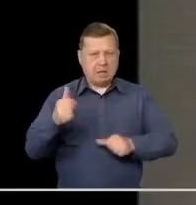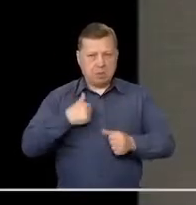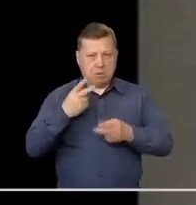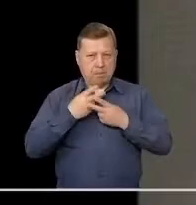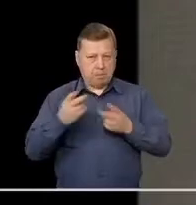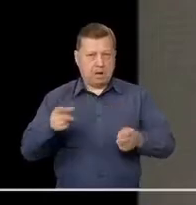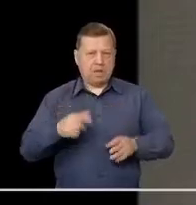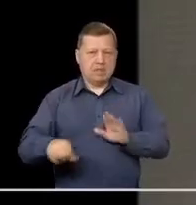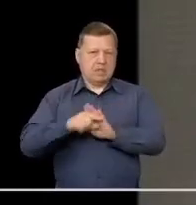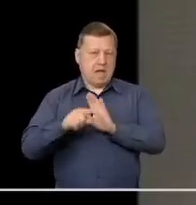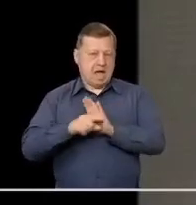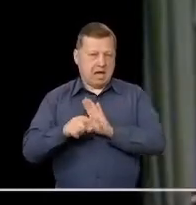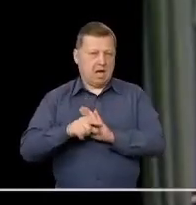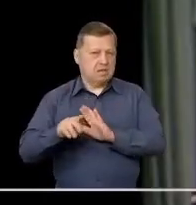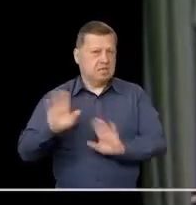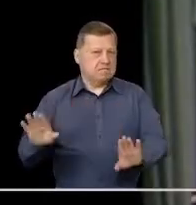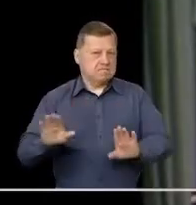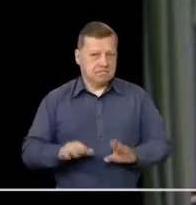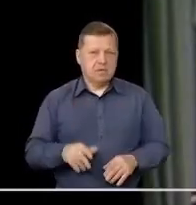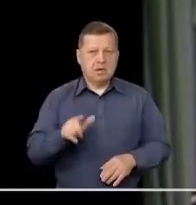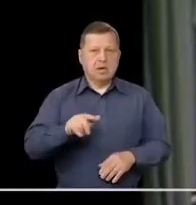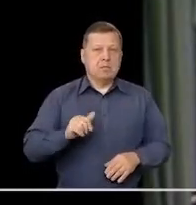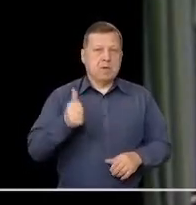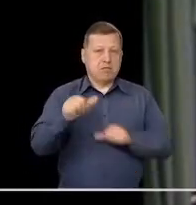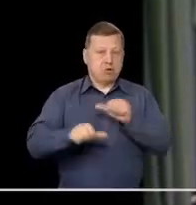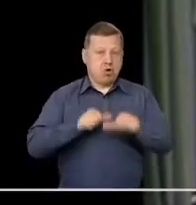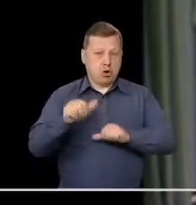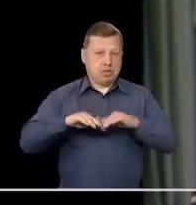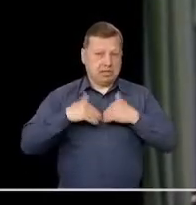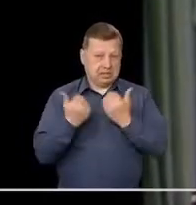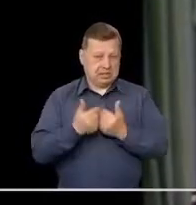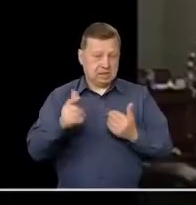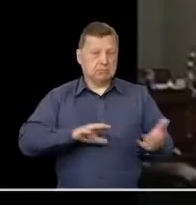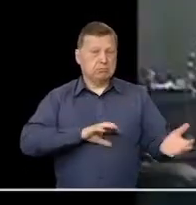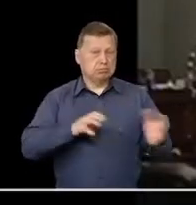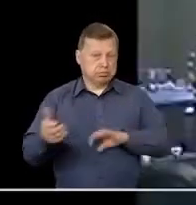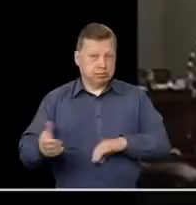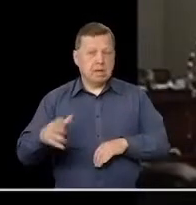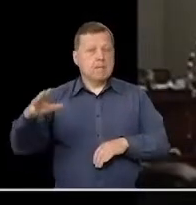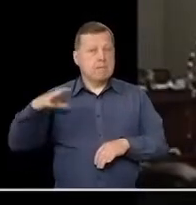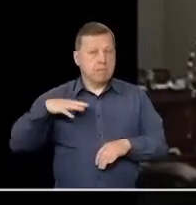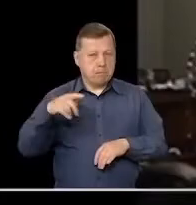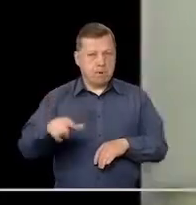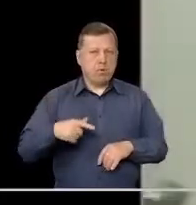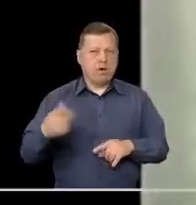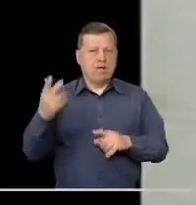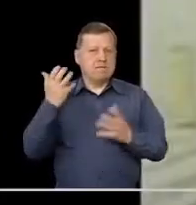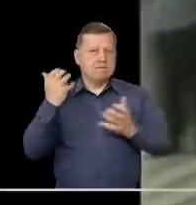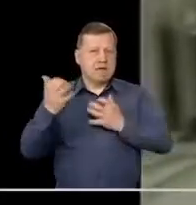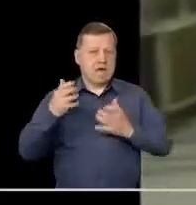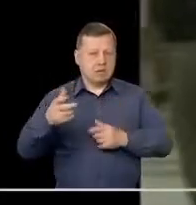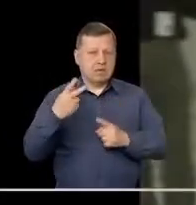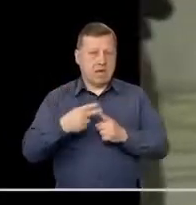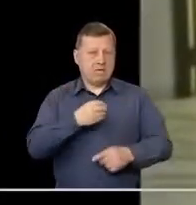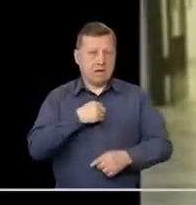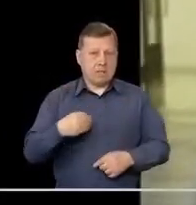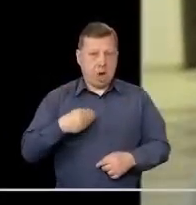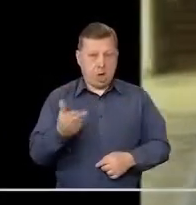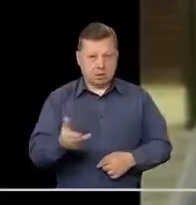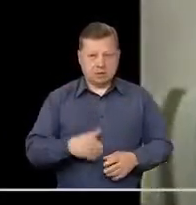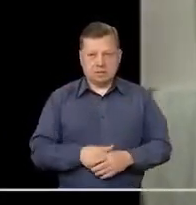tym samym negatywnym świetle. Tak pierwszą rocznicę sejmowego przewrotu relacjonowały ówczesne Wiadomości Telewizji